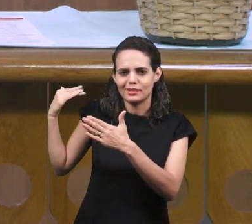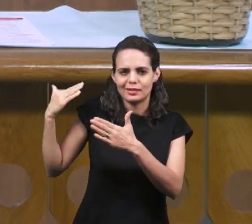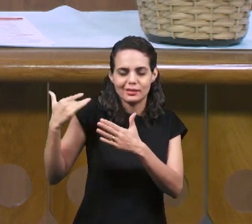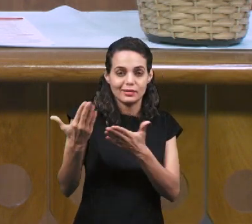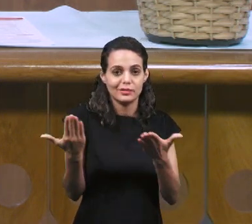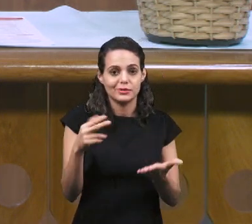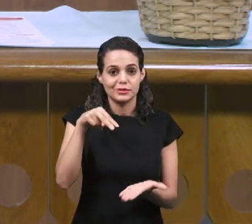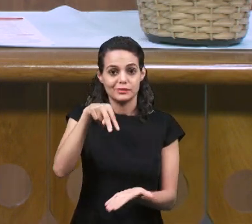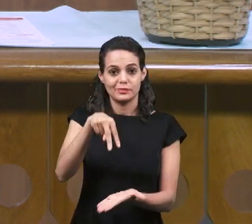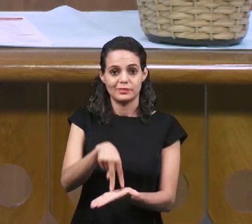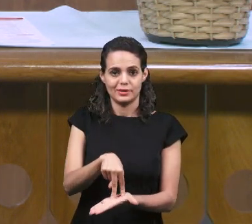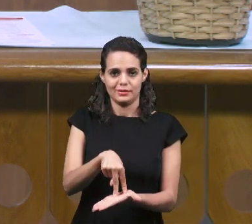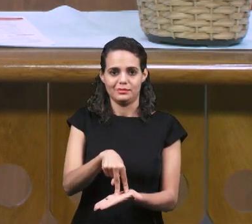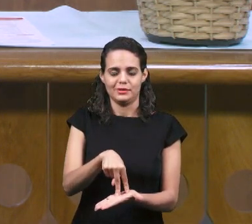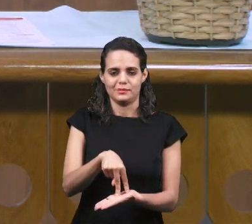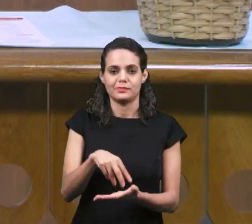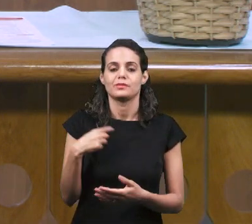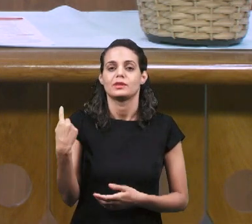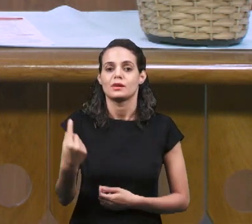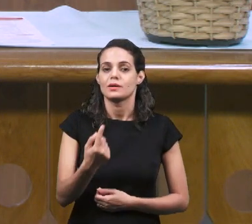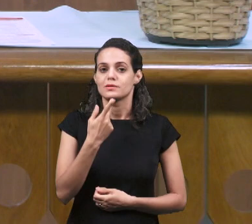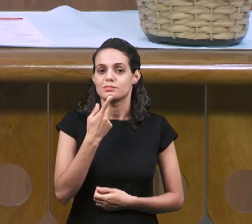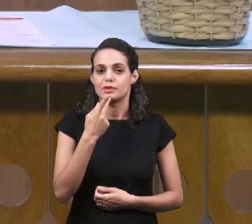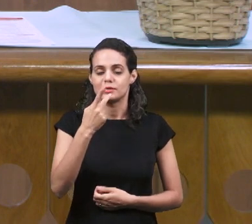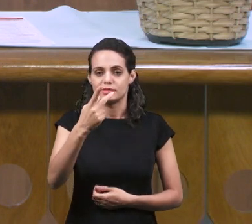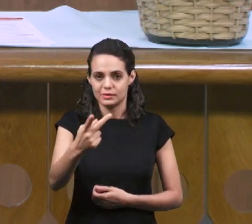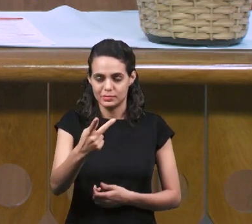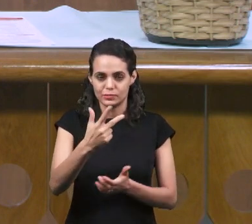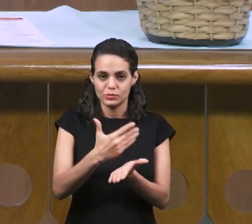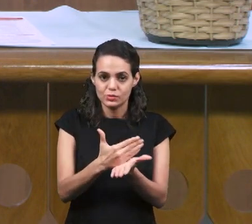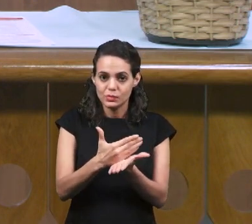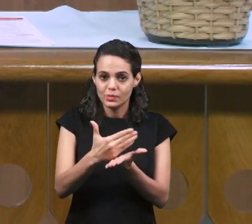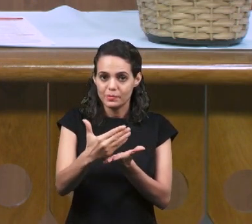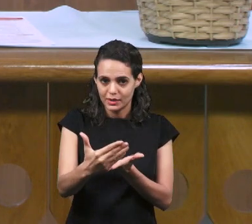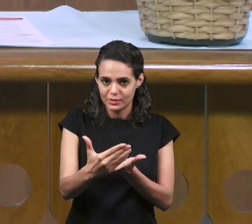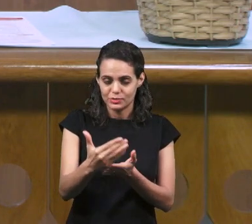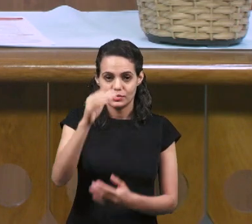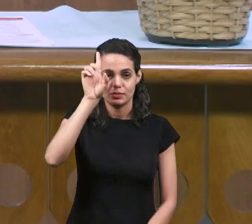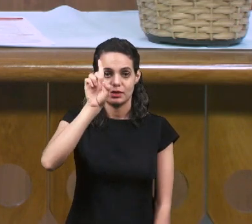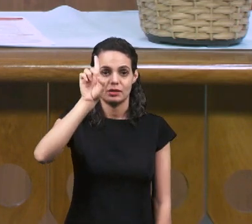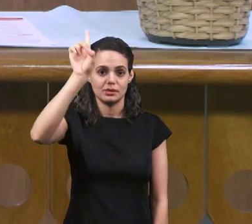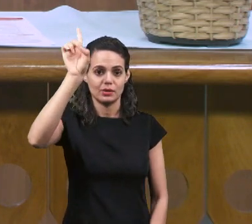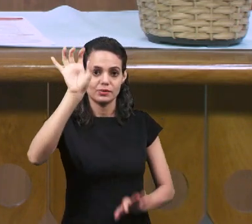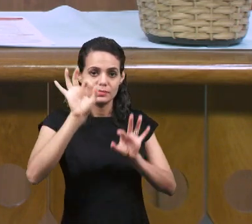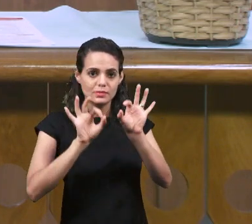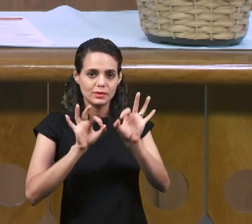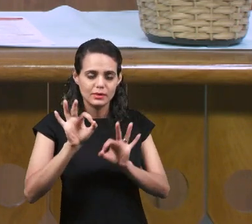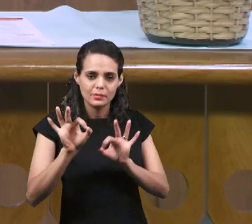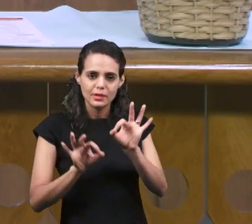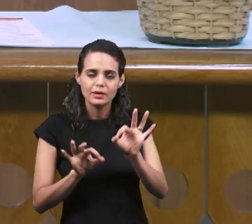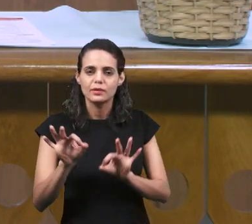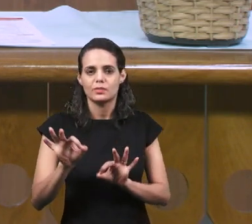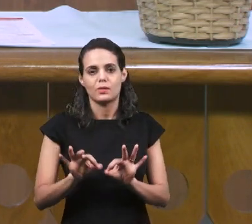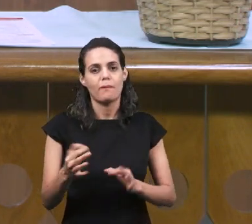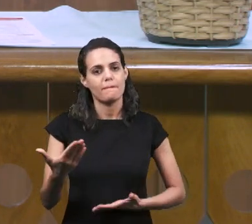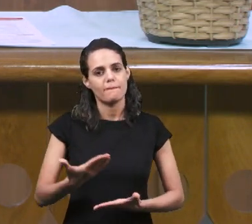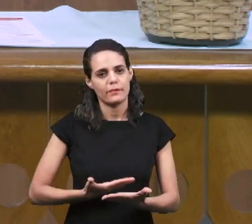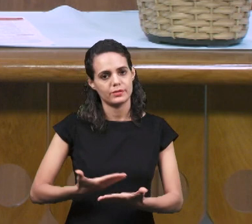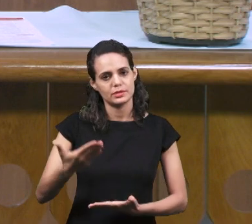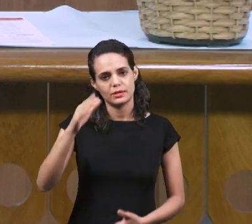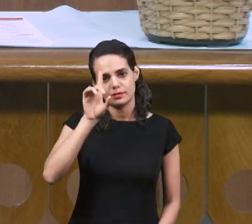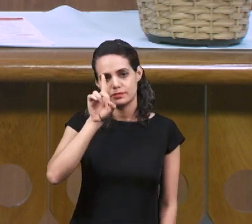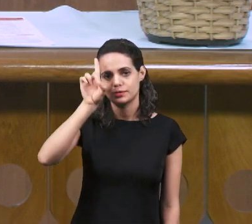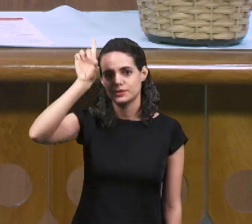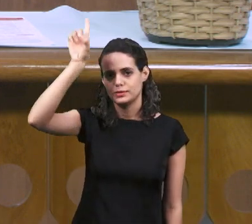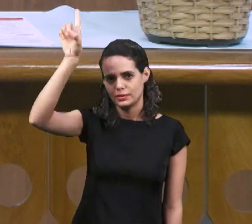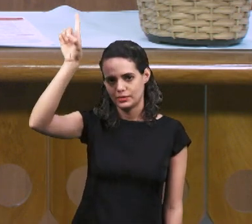par rapport à ce que Dieu a préparé pour l'homme spirituel, naturellement, l'homme a commencé à créer d'autres